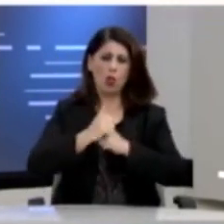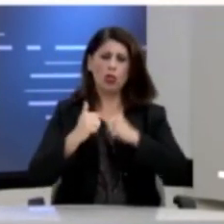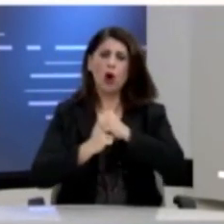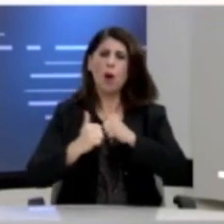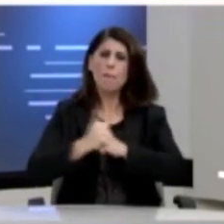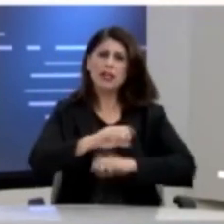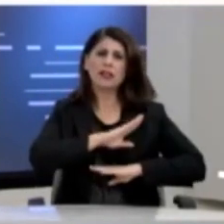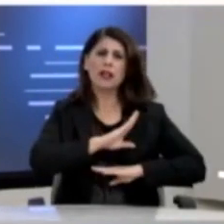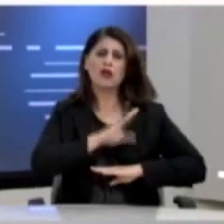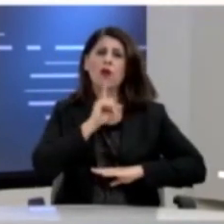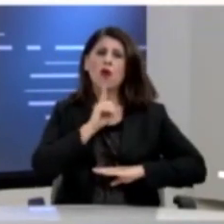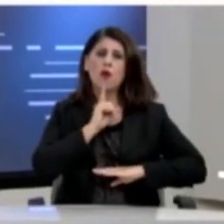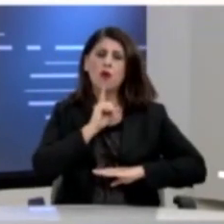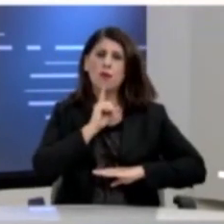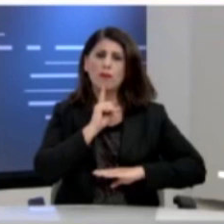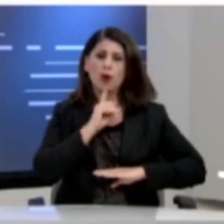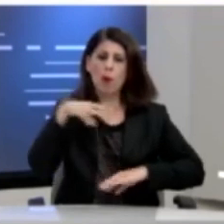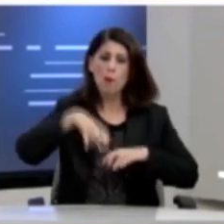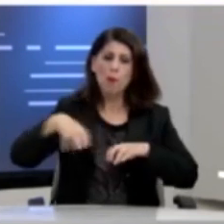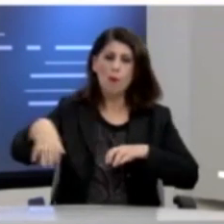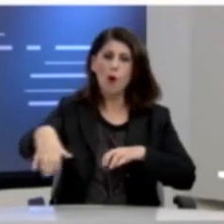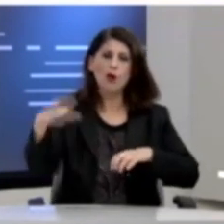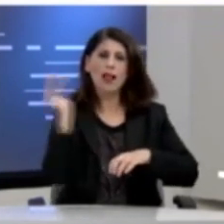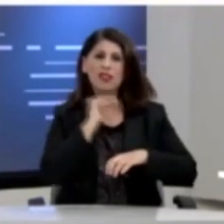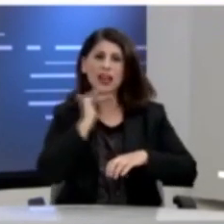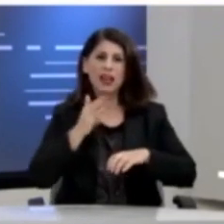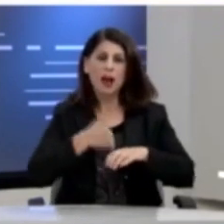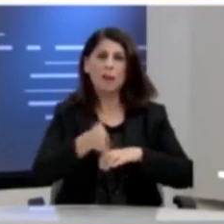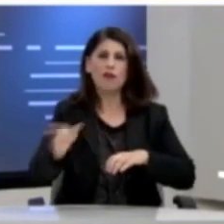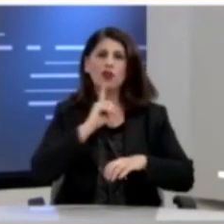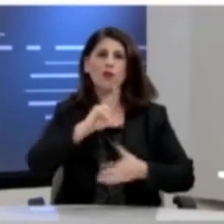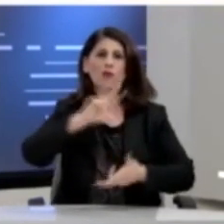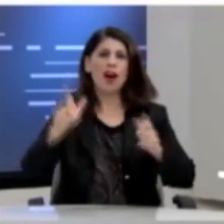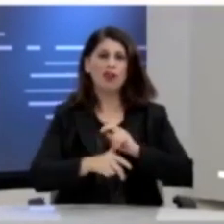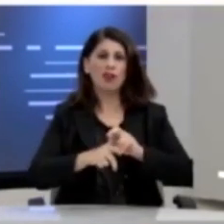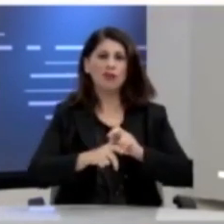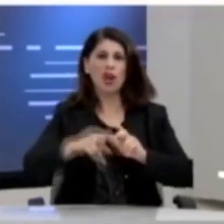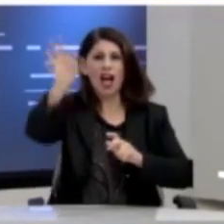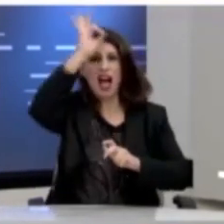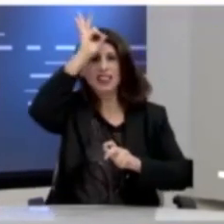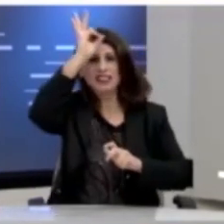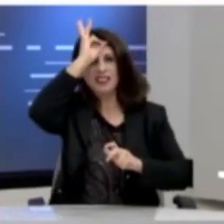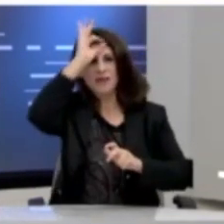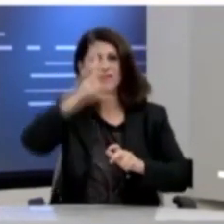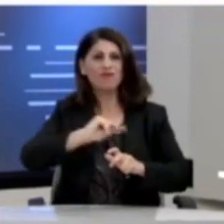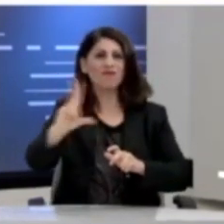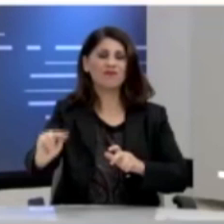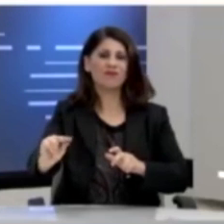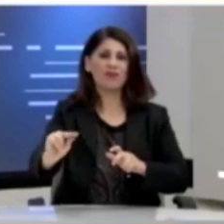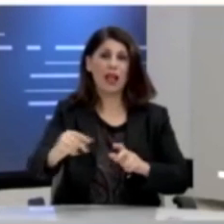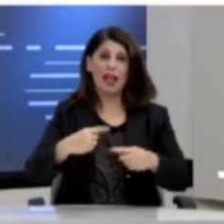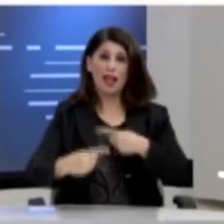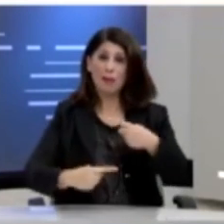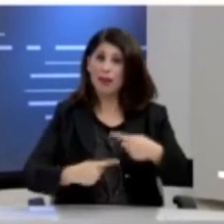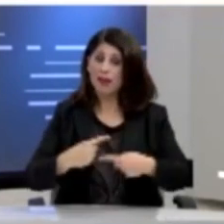Ένωση, όπως είναι οι μονάδες ταχείας επέμβασης, σε παγκόσμιους χωροφύλακες. Η πείρα από τον βρώμικο